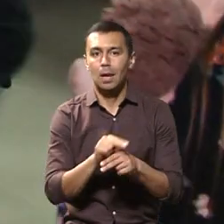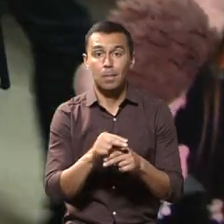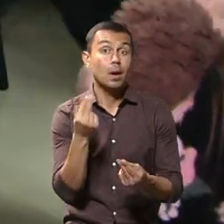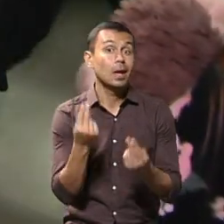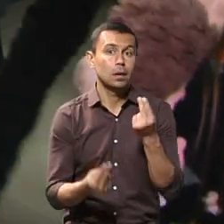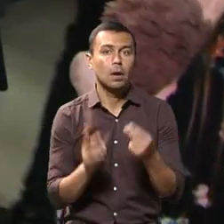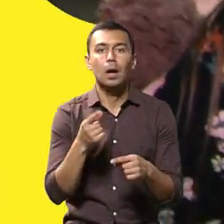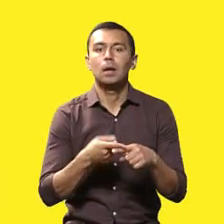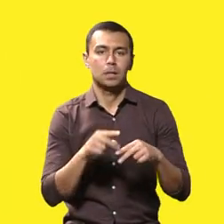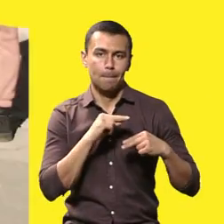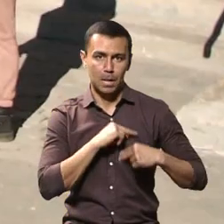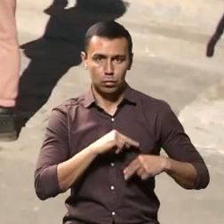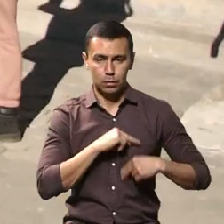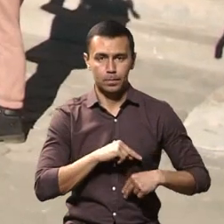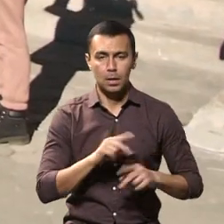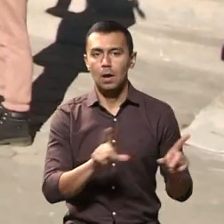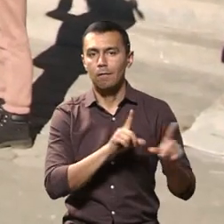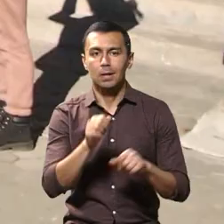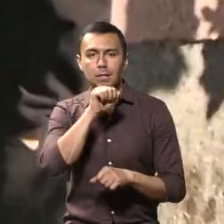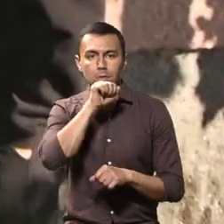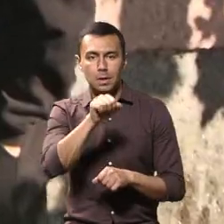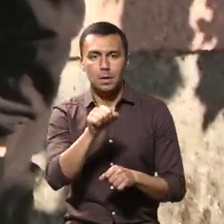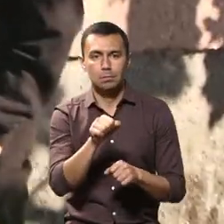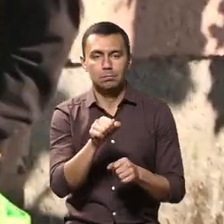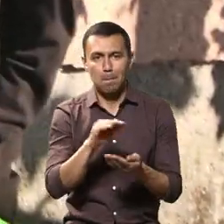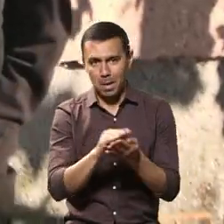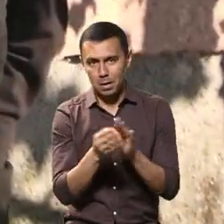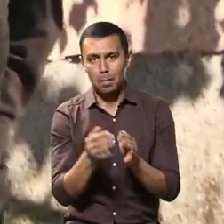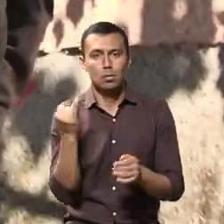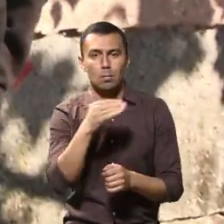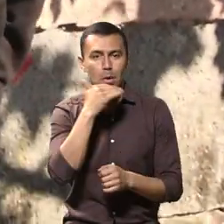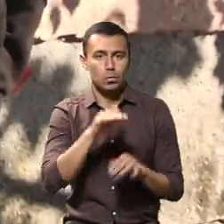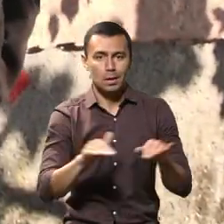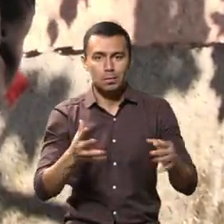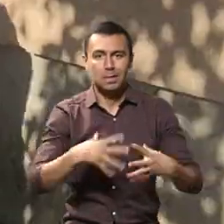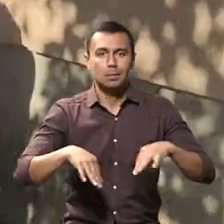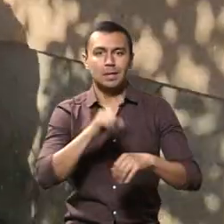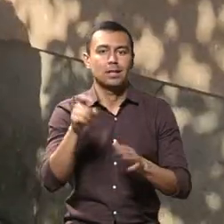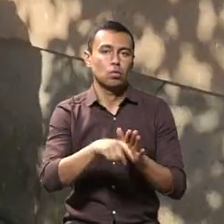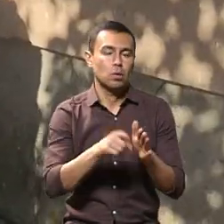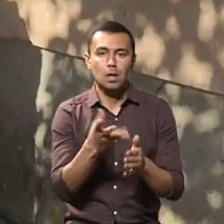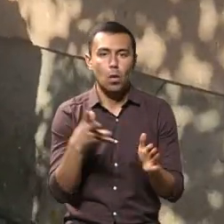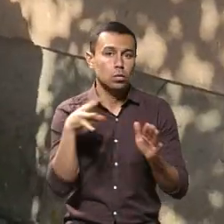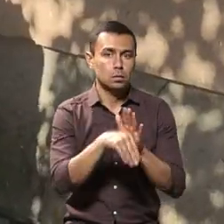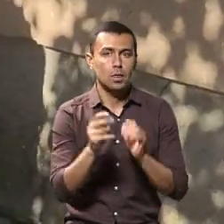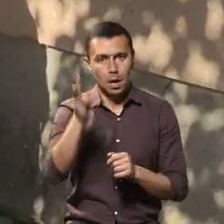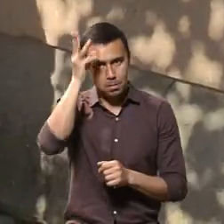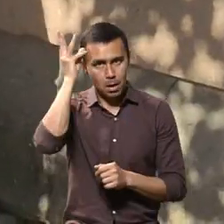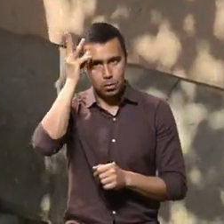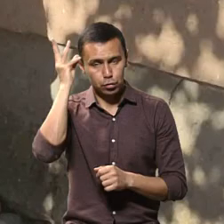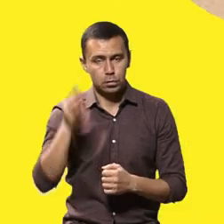іграшкою. Як це працює? Виїхали завдяки пиріжкам. Історія багатодітної сім'ї з Донеччини, які оселилися на